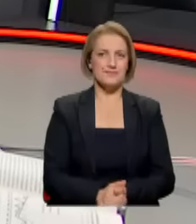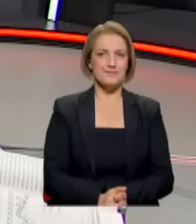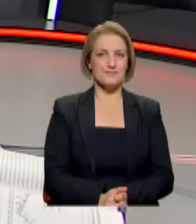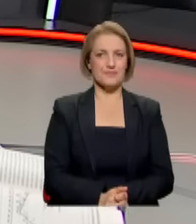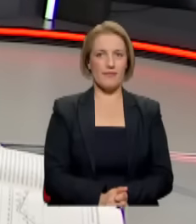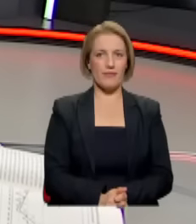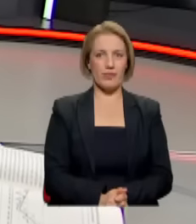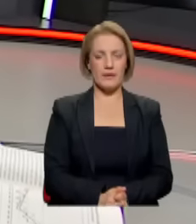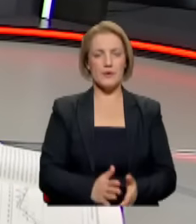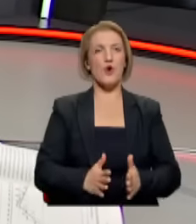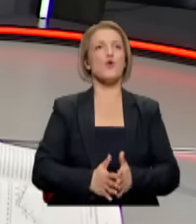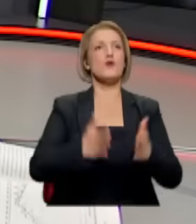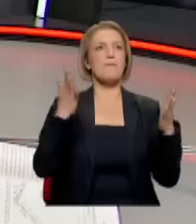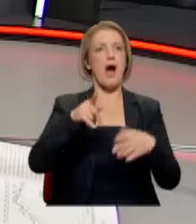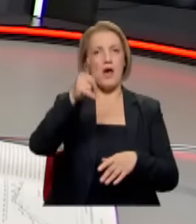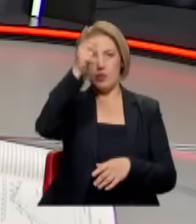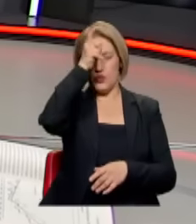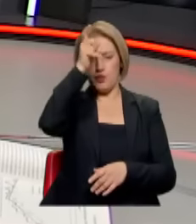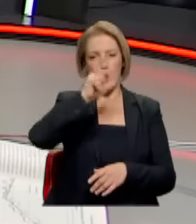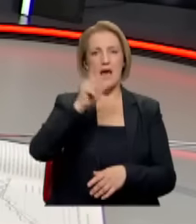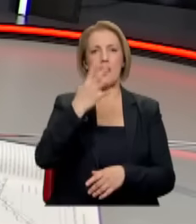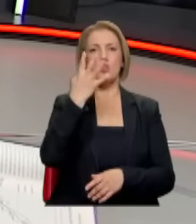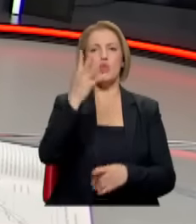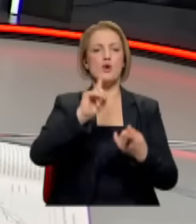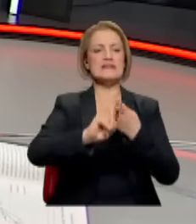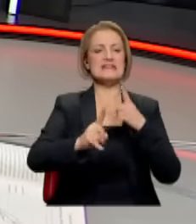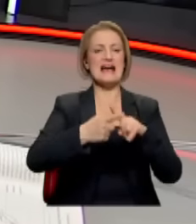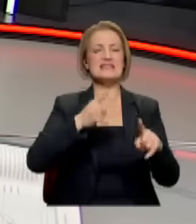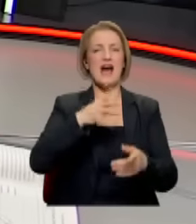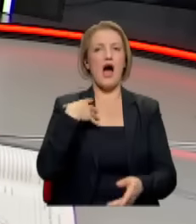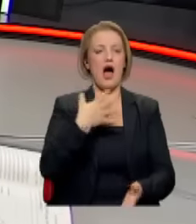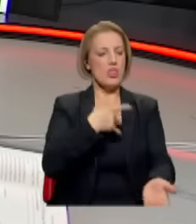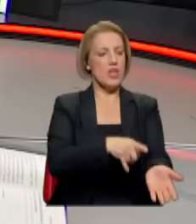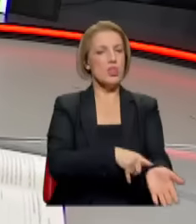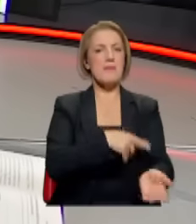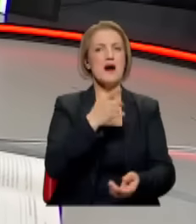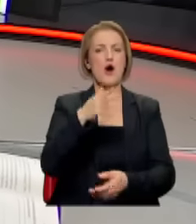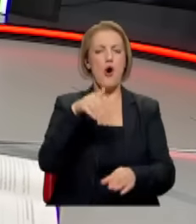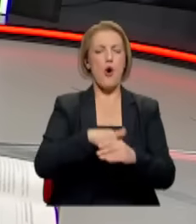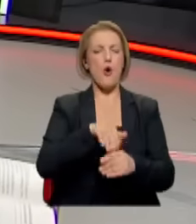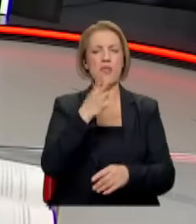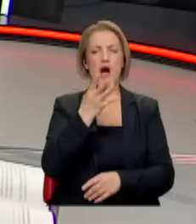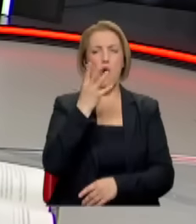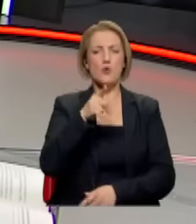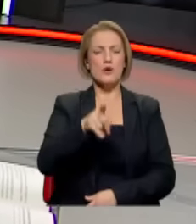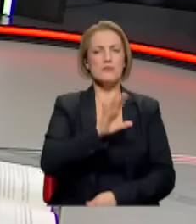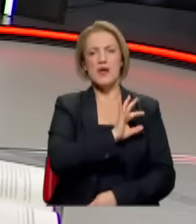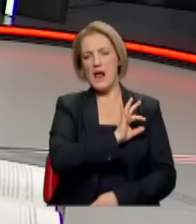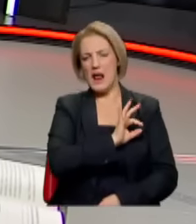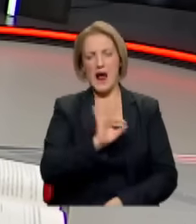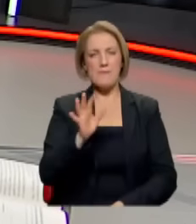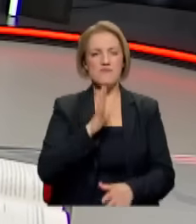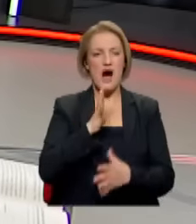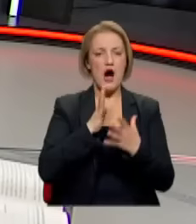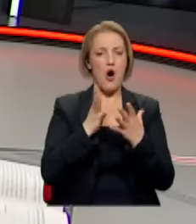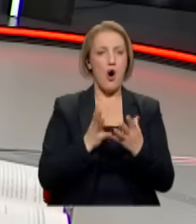oydu Koskoca Bu memleketin dört siyasi ana damarından biri oyu ne olursa olsun bu daima daima